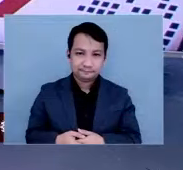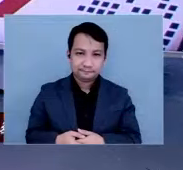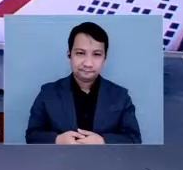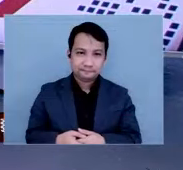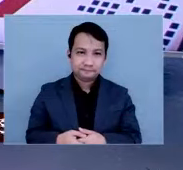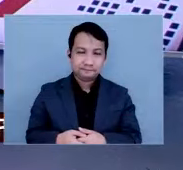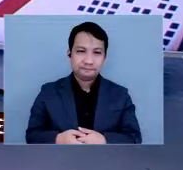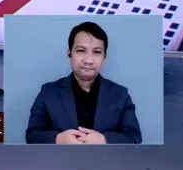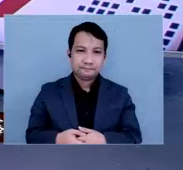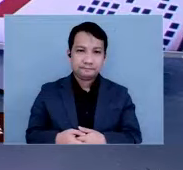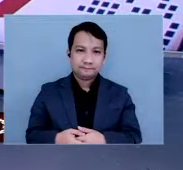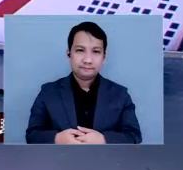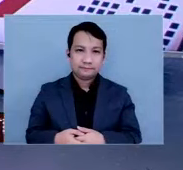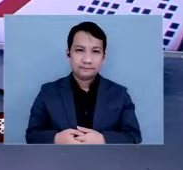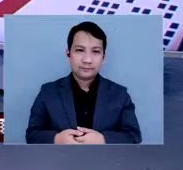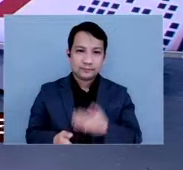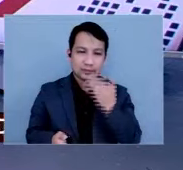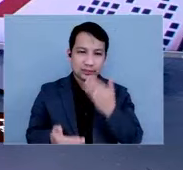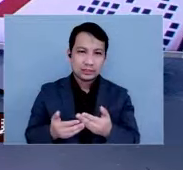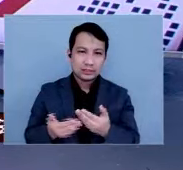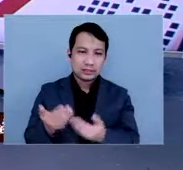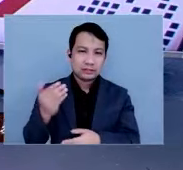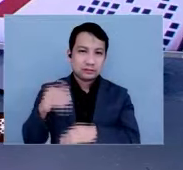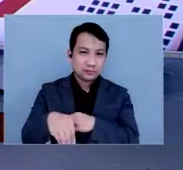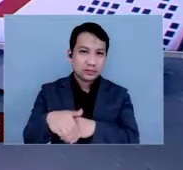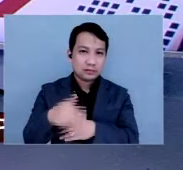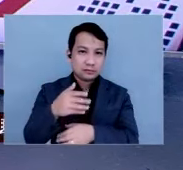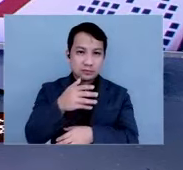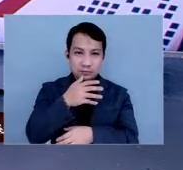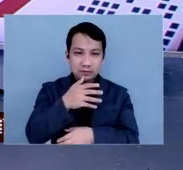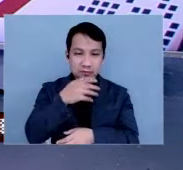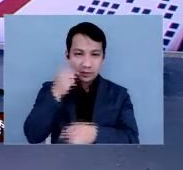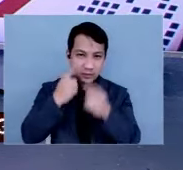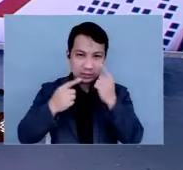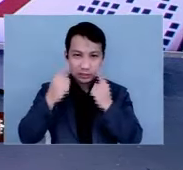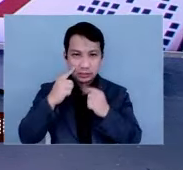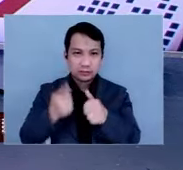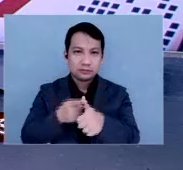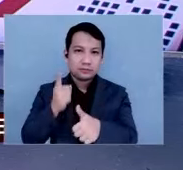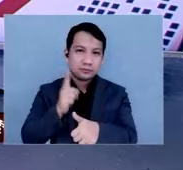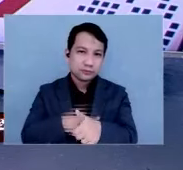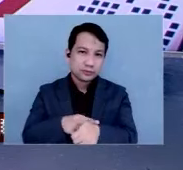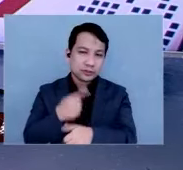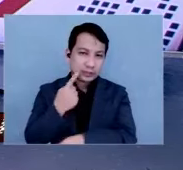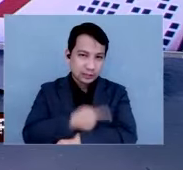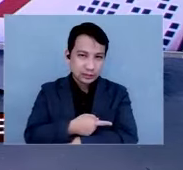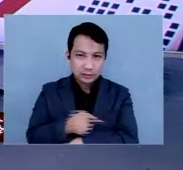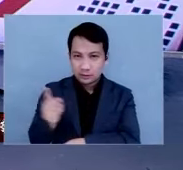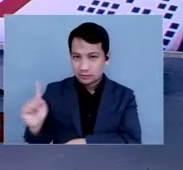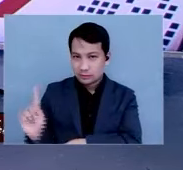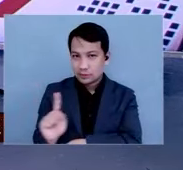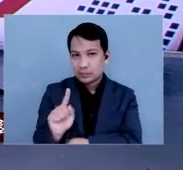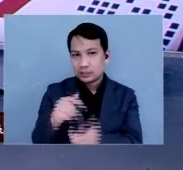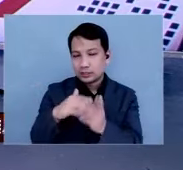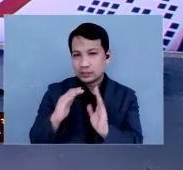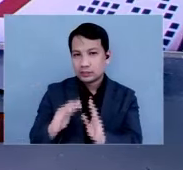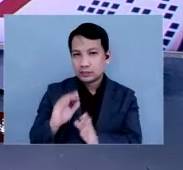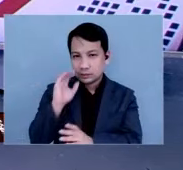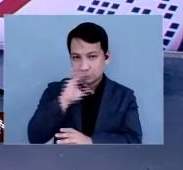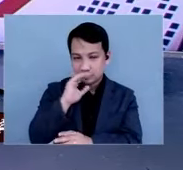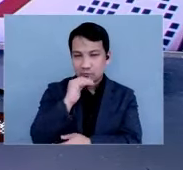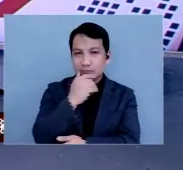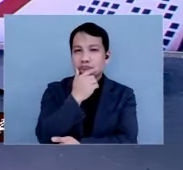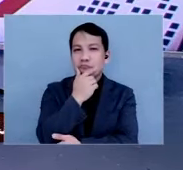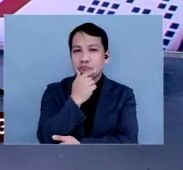Para naman sa ating pabawang Pampa, good night. Kung may mga batang umiiyak sa kanilang first day of school, ibahin po ninyo ang estudyanteng ito sa Cebu. Hoy, Bok,